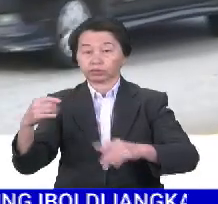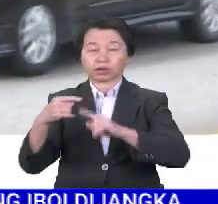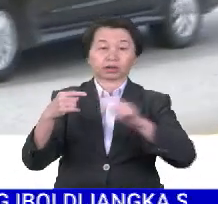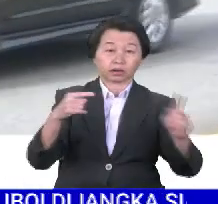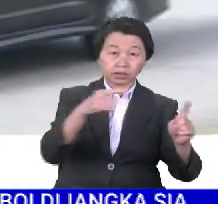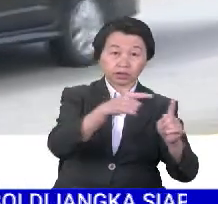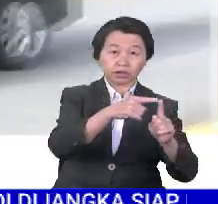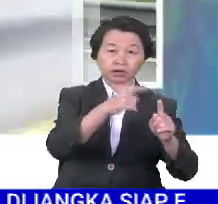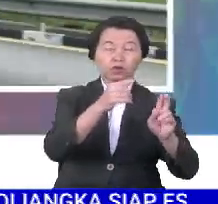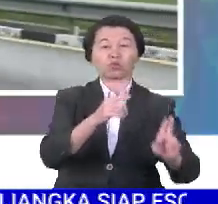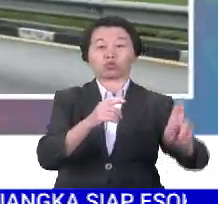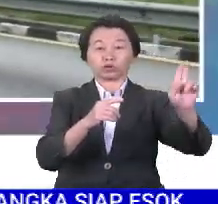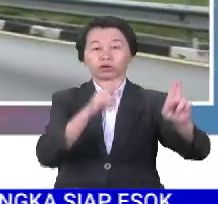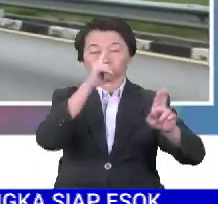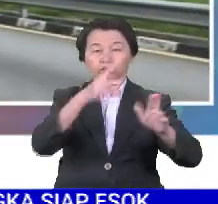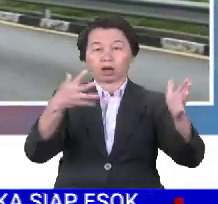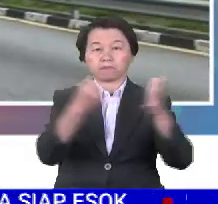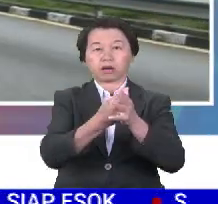berlakunya kemalangan di kilometer